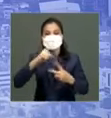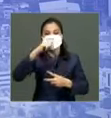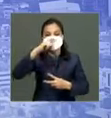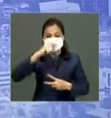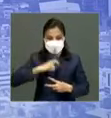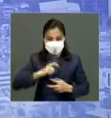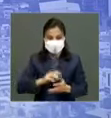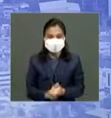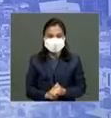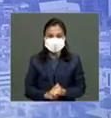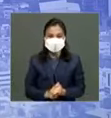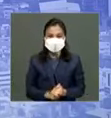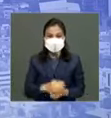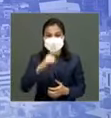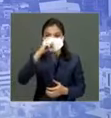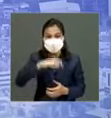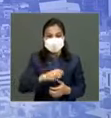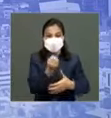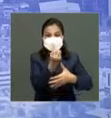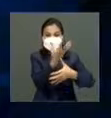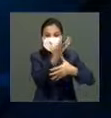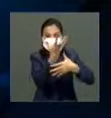ไทยเราอยู่ที่อันดับ99ครับ